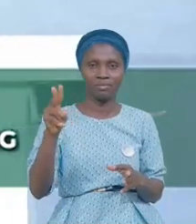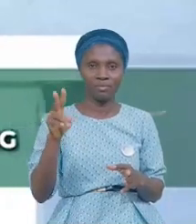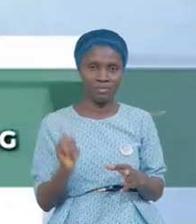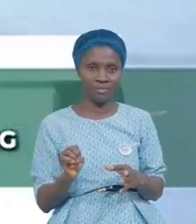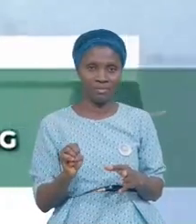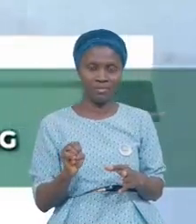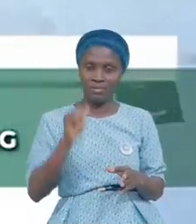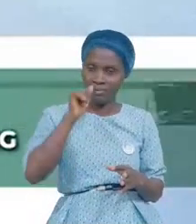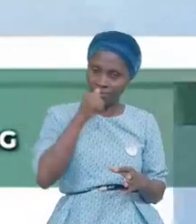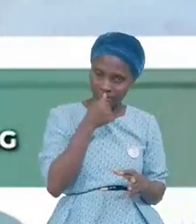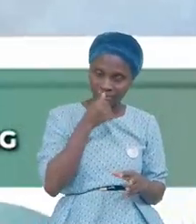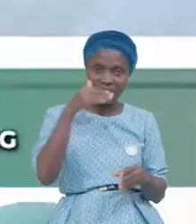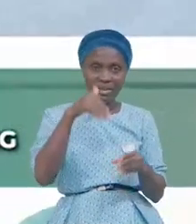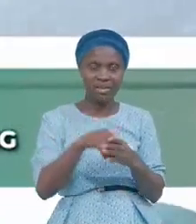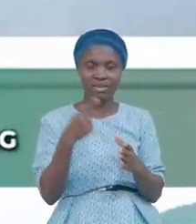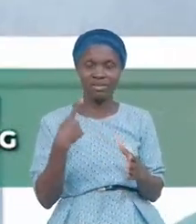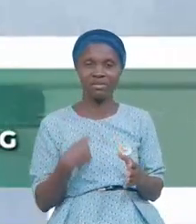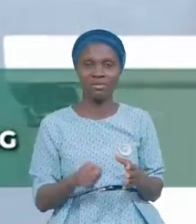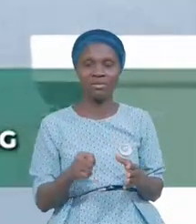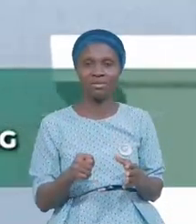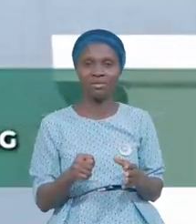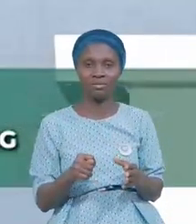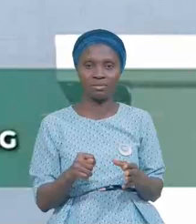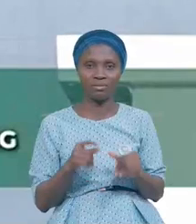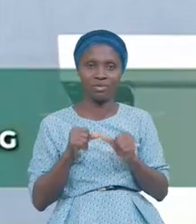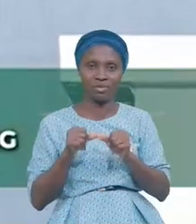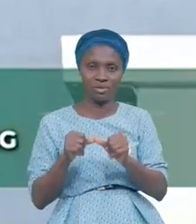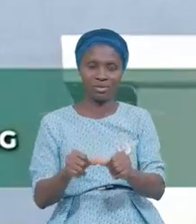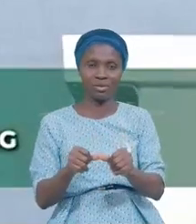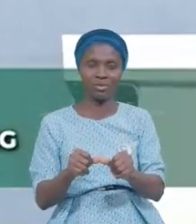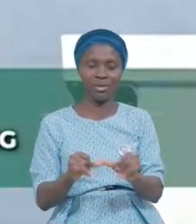dans la mesure